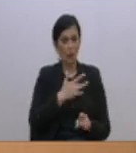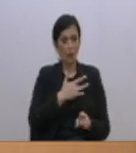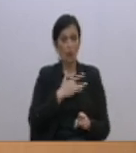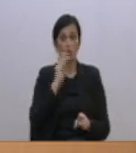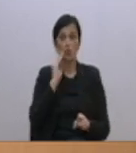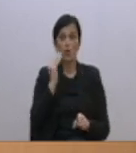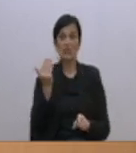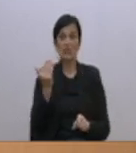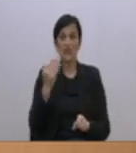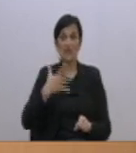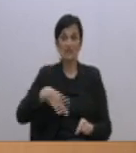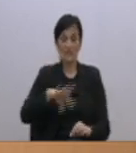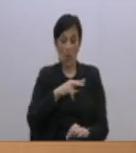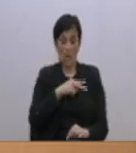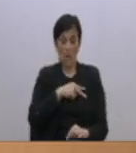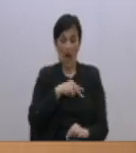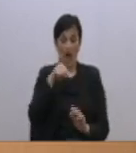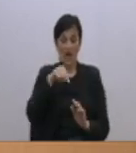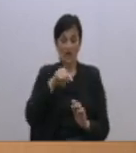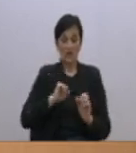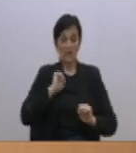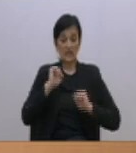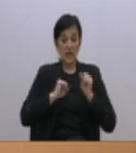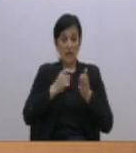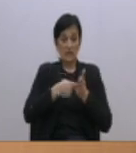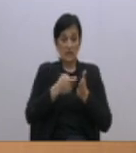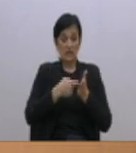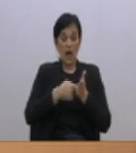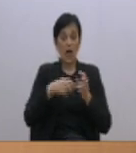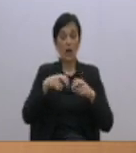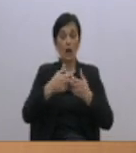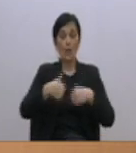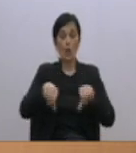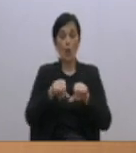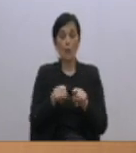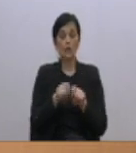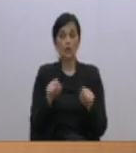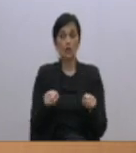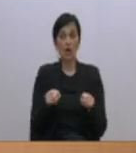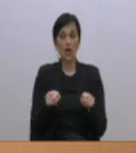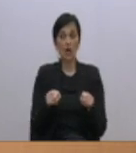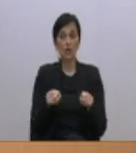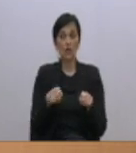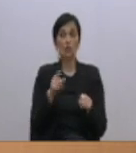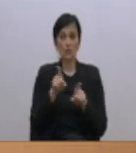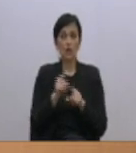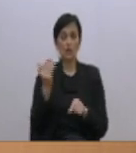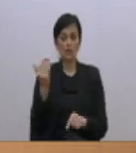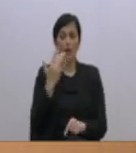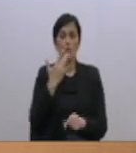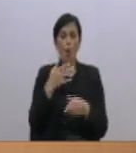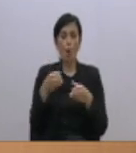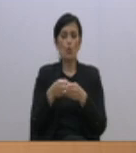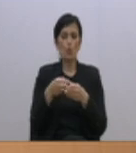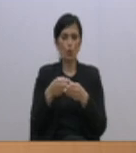როდესაც თქვენ სწორედ საქართველოს პარლამენტში ცდილობთ საგამოძიებო კომისიის შექმნას, ისე კი ჩვევია თქვენი პოლიტიკური